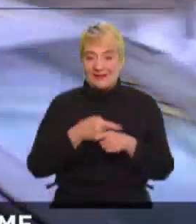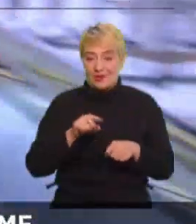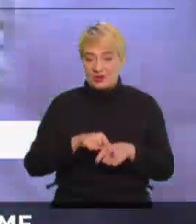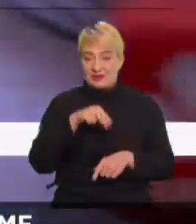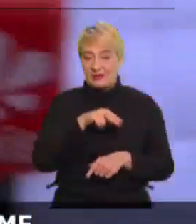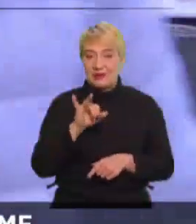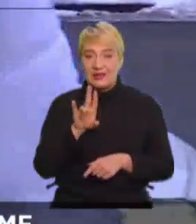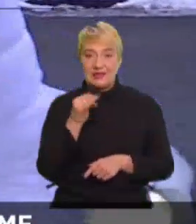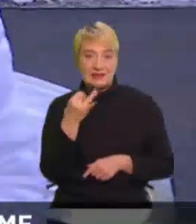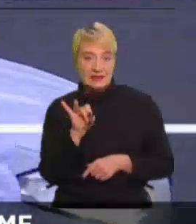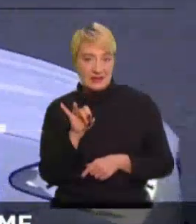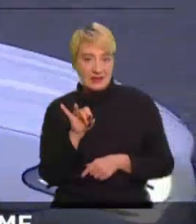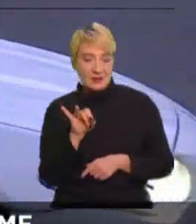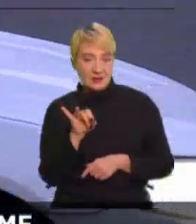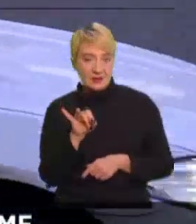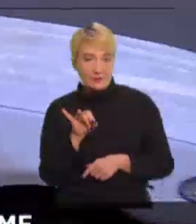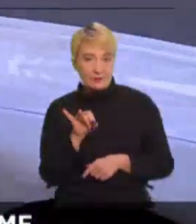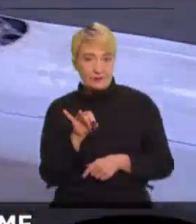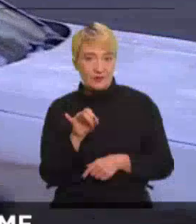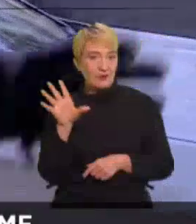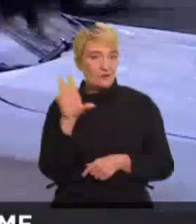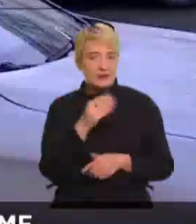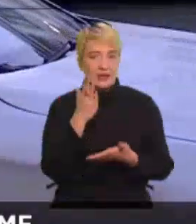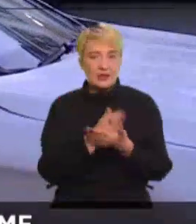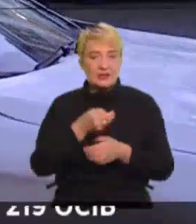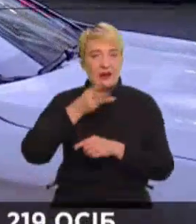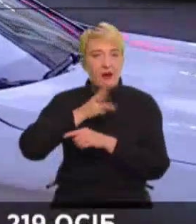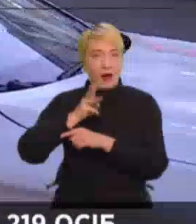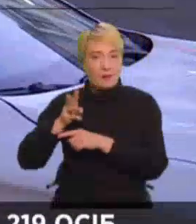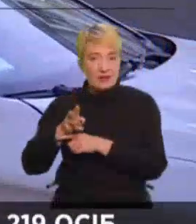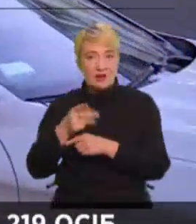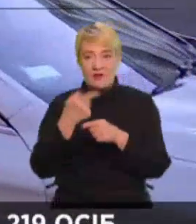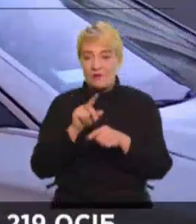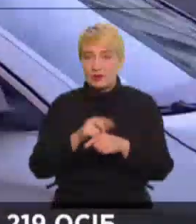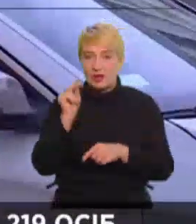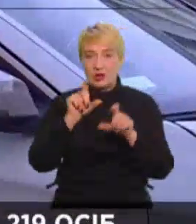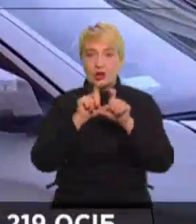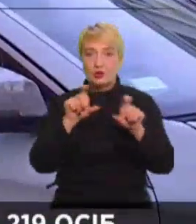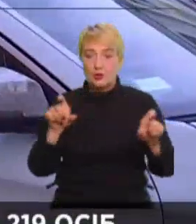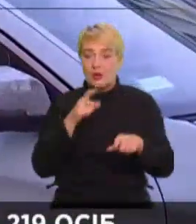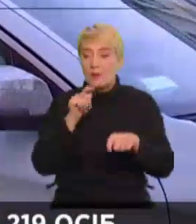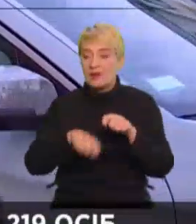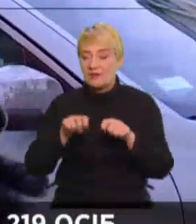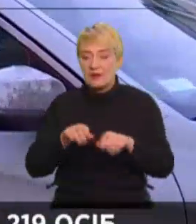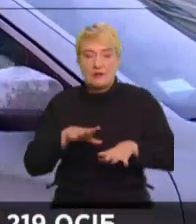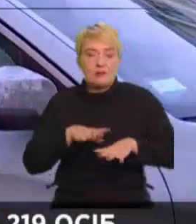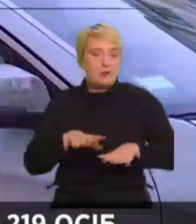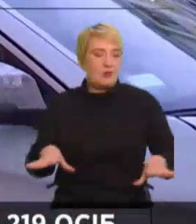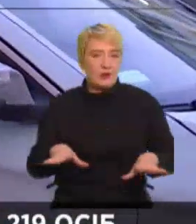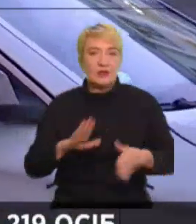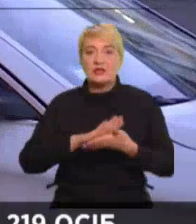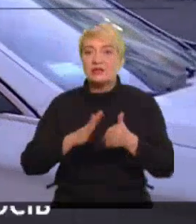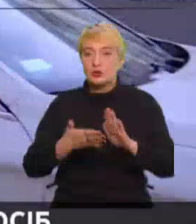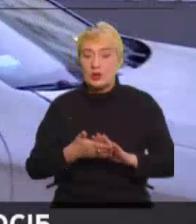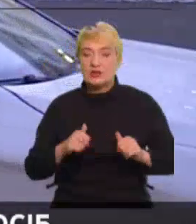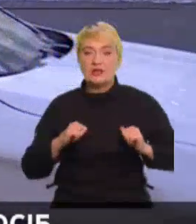камерами відеонагляду. Тож можу сказати, що нині, от як в цій школі, перевірок не відбувається і ситуація досить